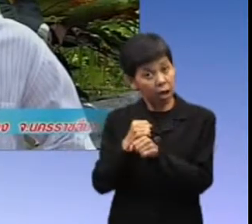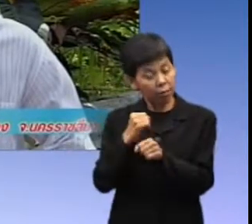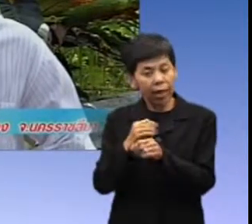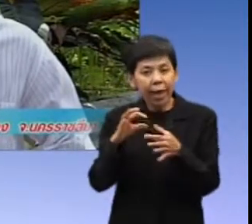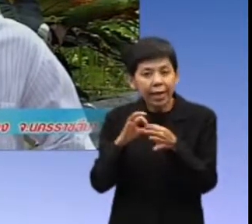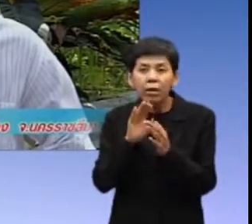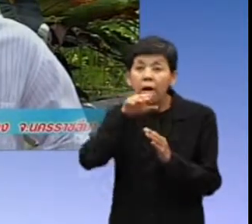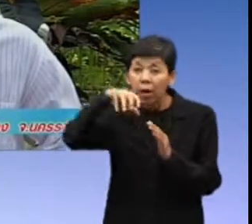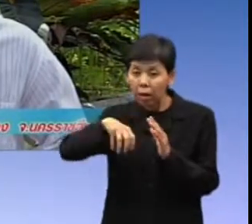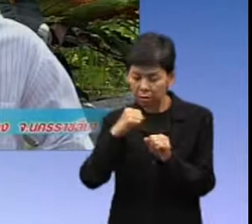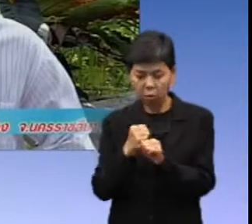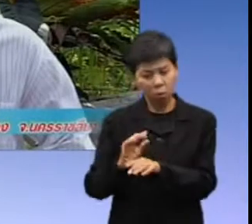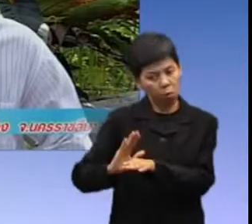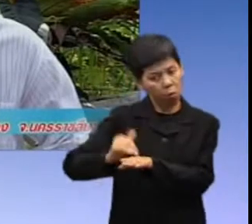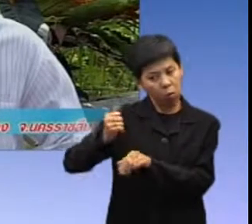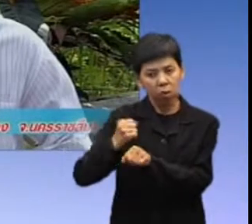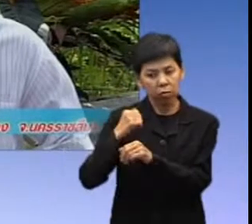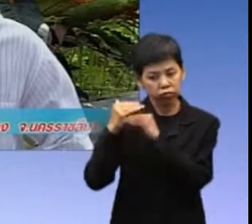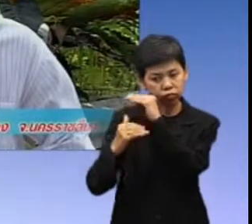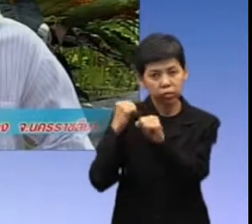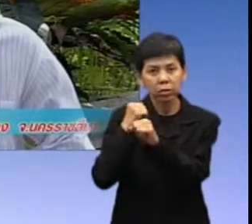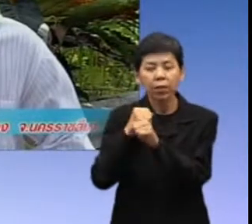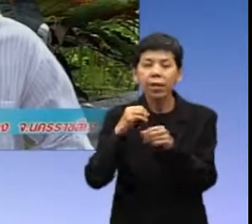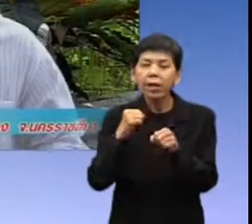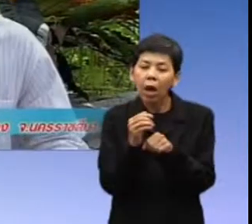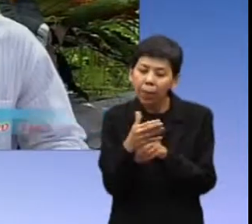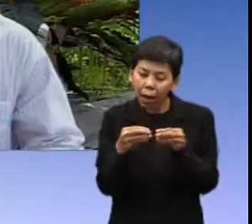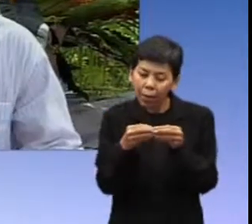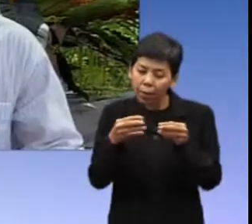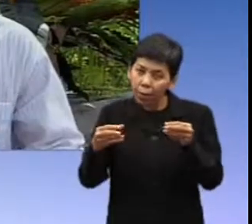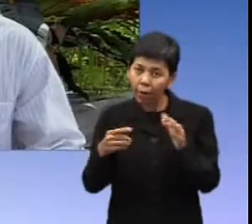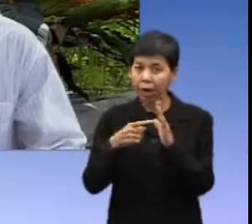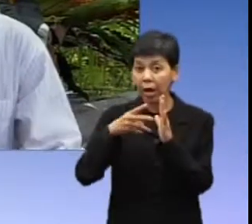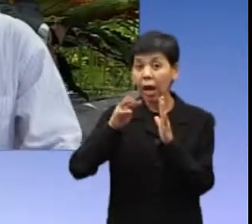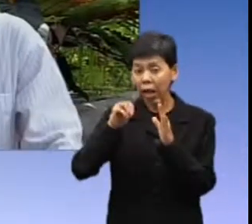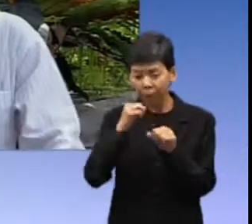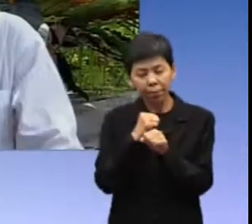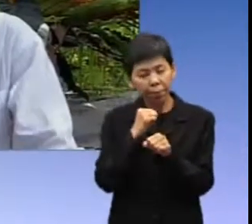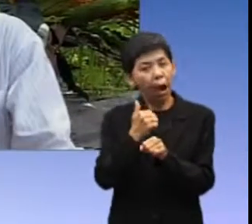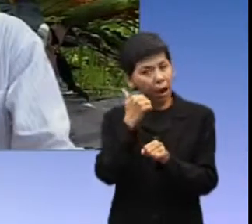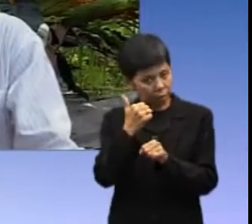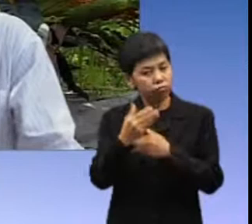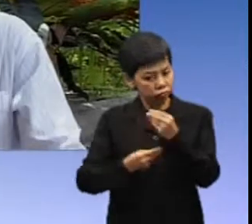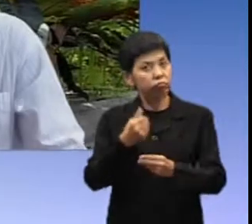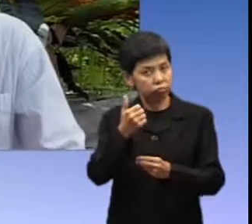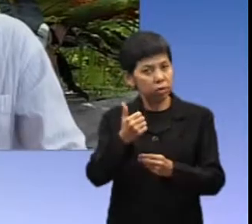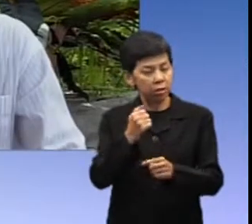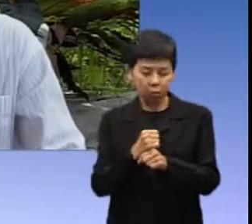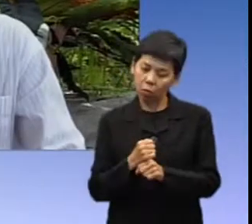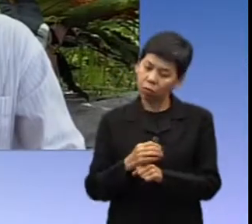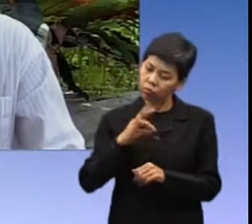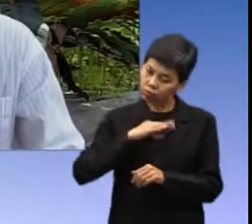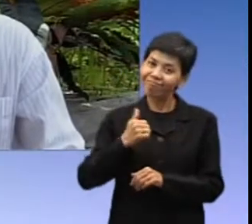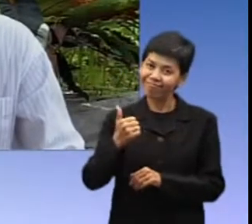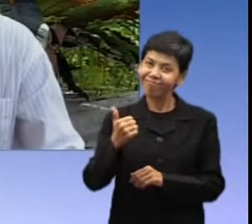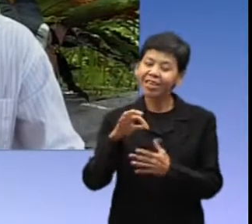เป็นชุมชนที่อยู่ในเขตเทศบาลที่ประสบความสำเร็จเรื่องทำไส้กรอกทำแหนมนะครับซึ่งก็เป็น